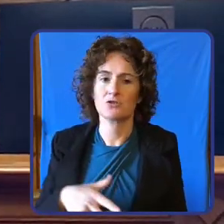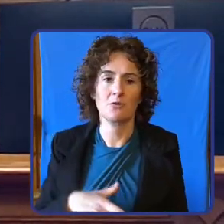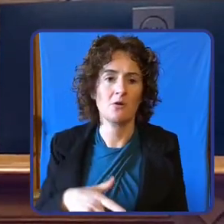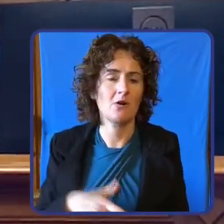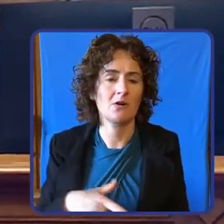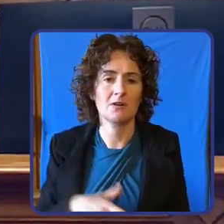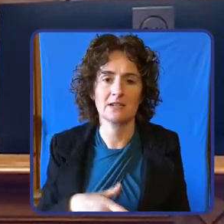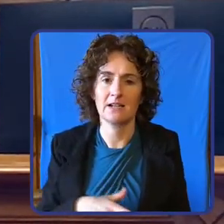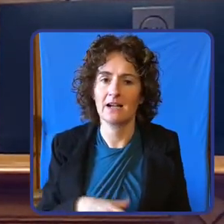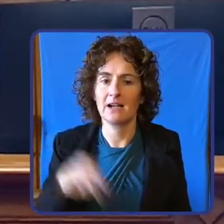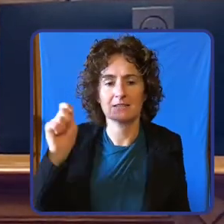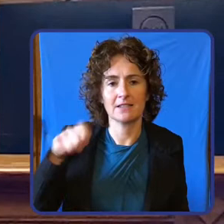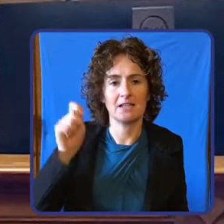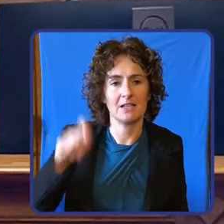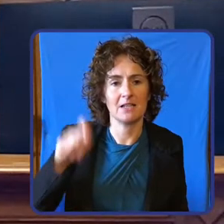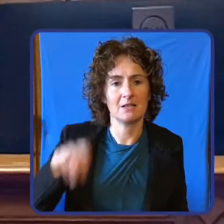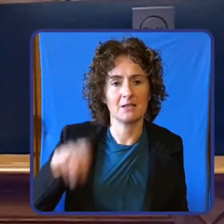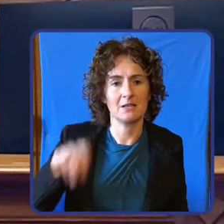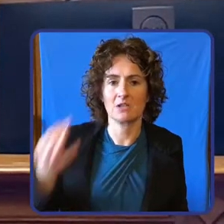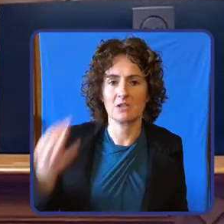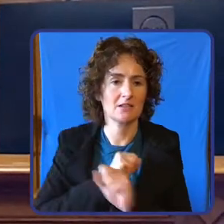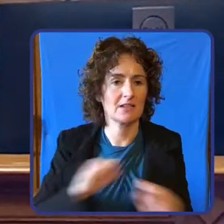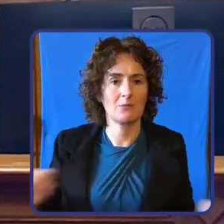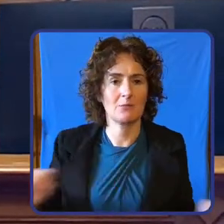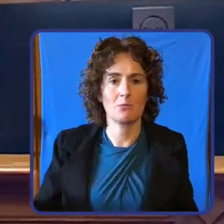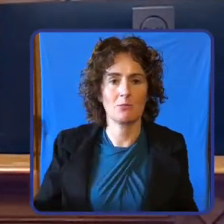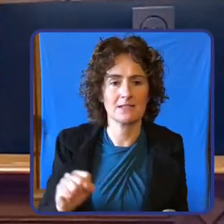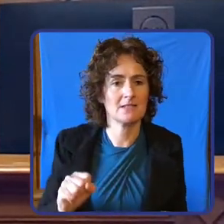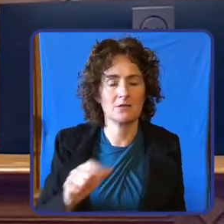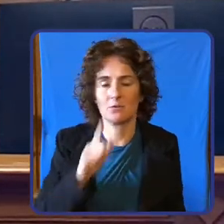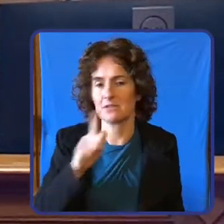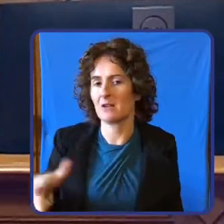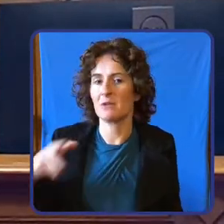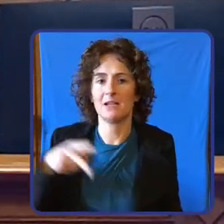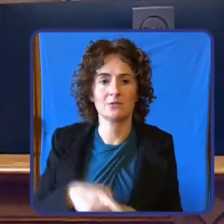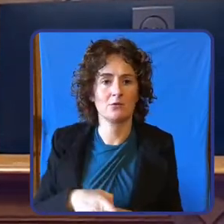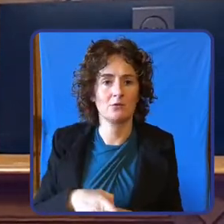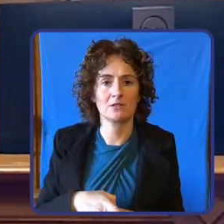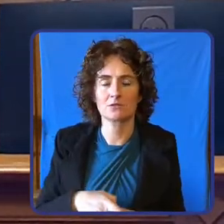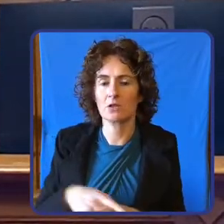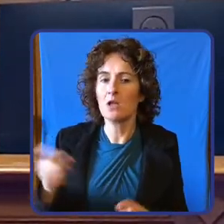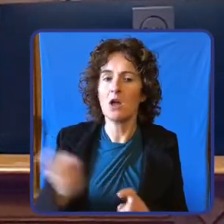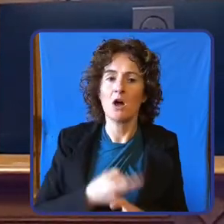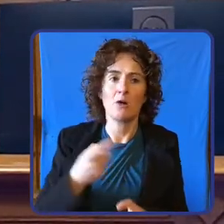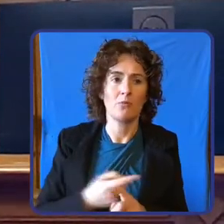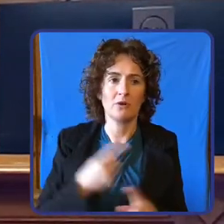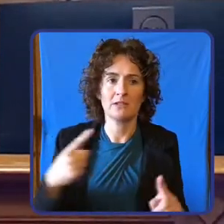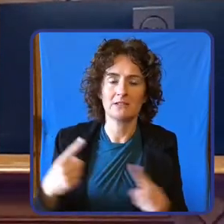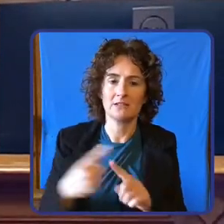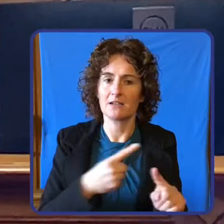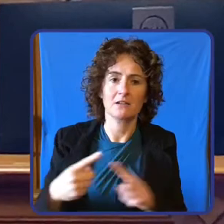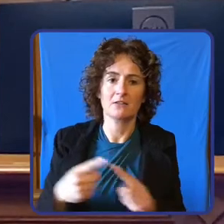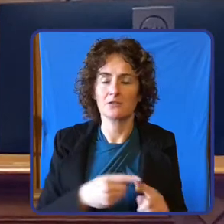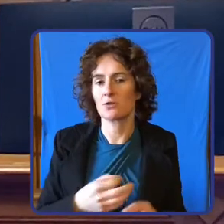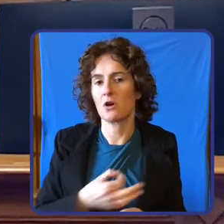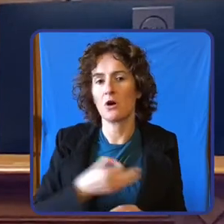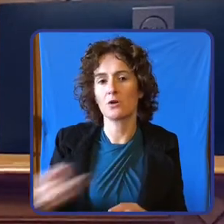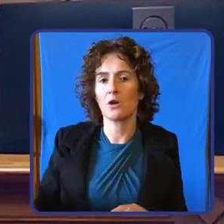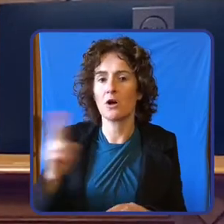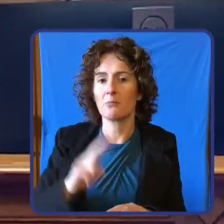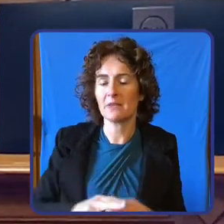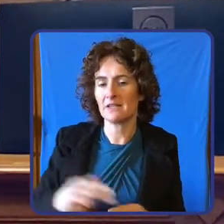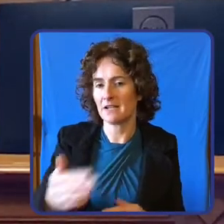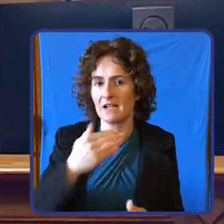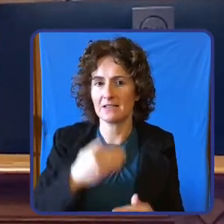sajnálattal mondom, hogy nem lehet korlátozni a demokráciát, azt, hogy a politikai vitát a napirend előtti pontban a szabályok